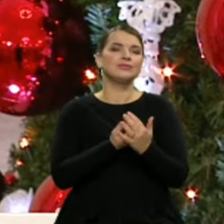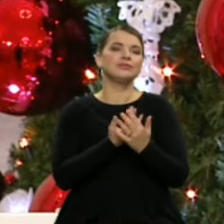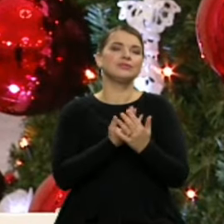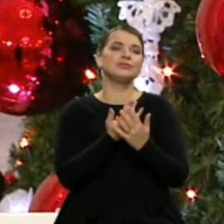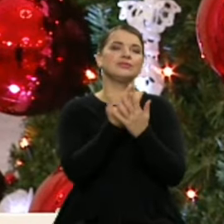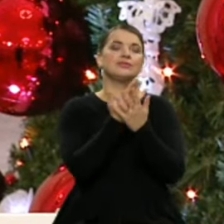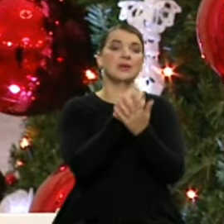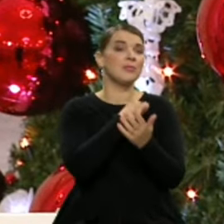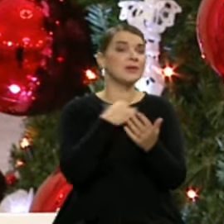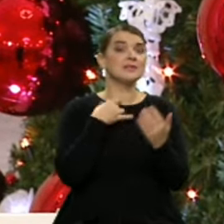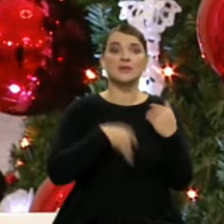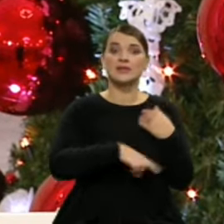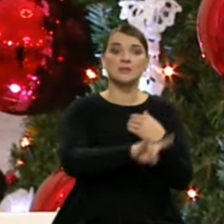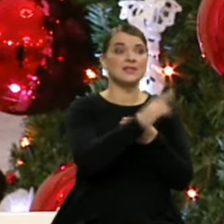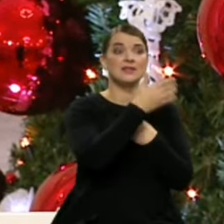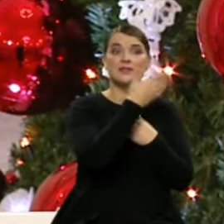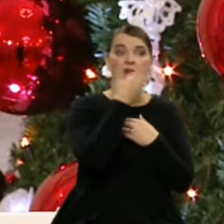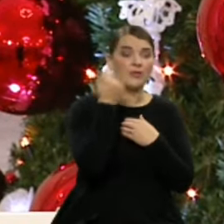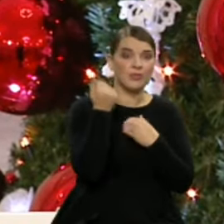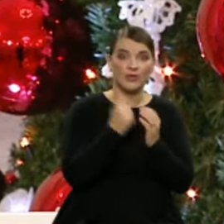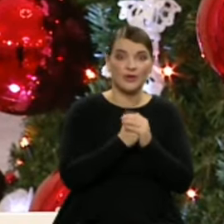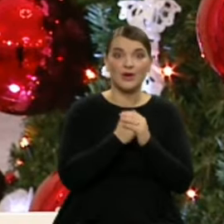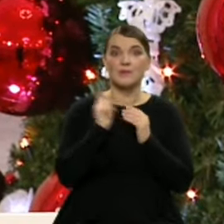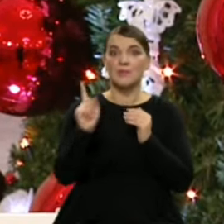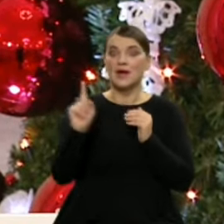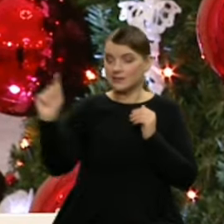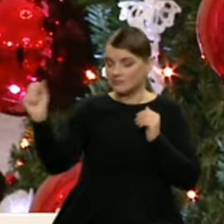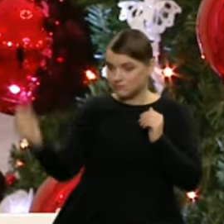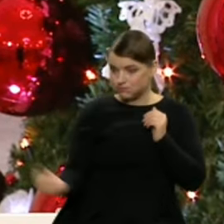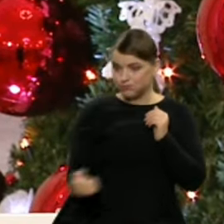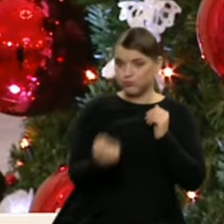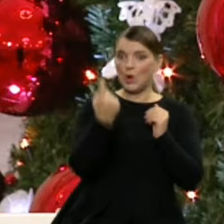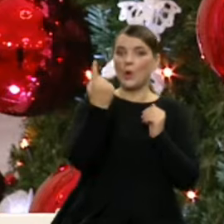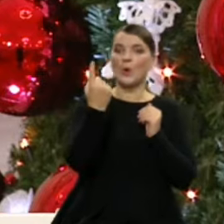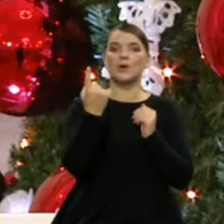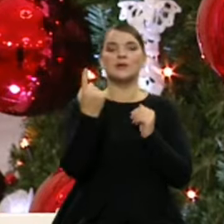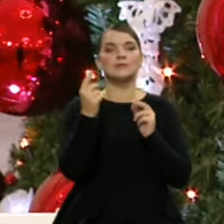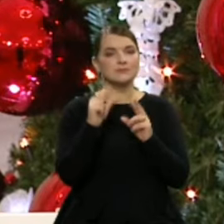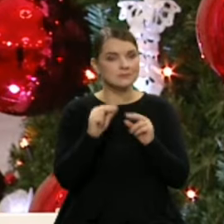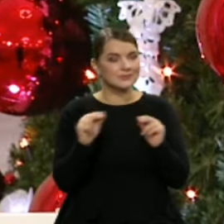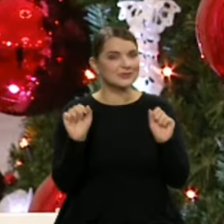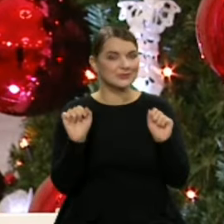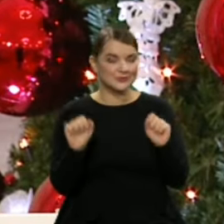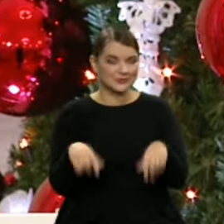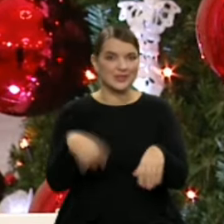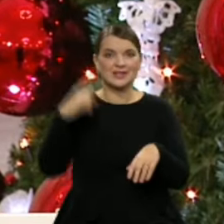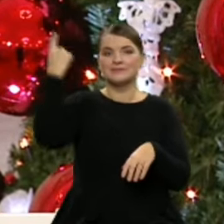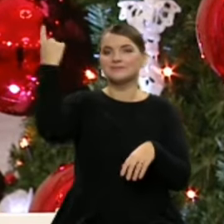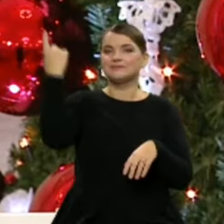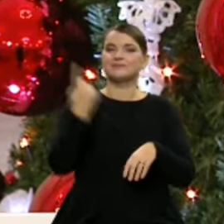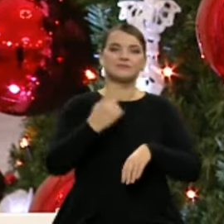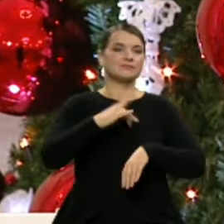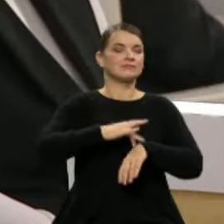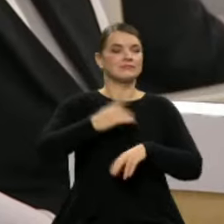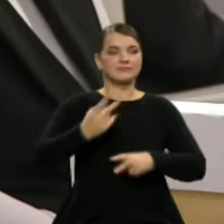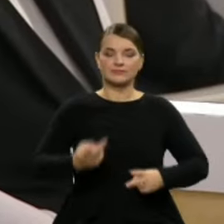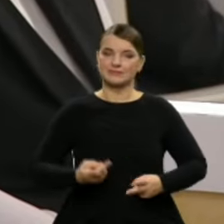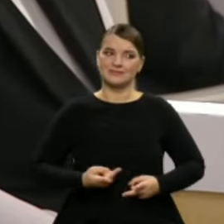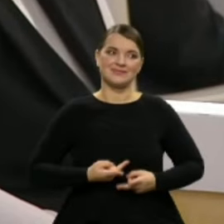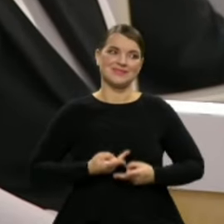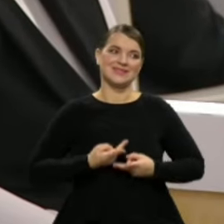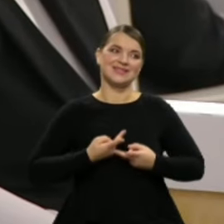neįprastų būdu atkeliavo, ne mano pačios pagimdyti, bet va, ta Dievas suteikė tą didžiulį džiaugsmą, man va čia buvo